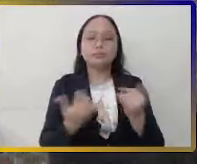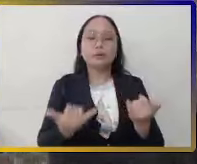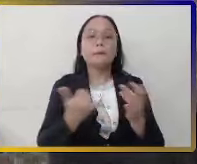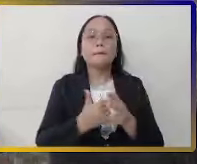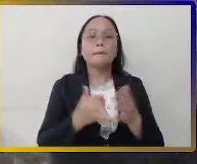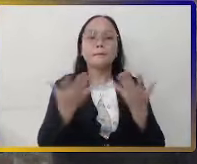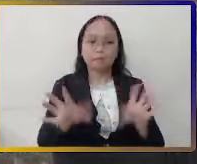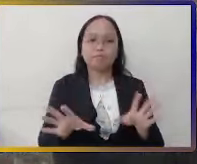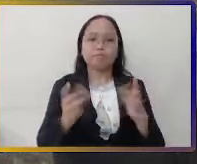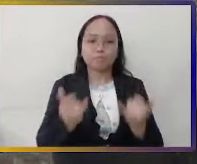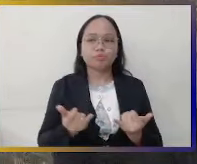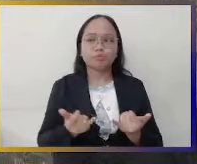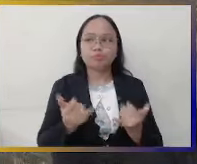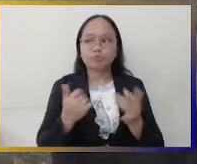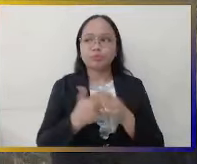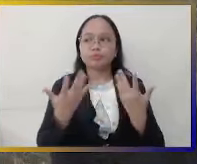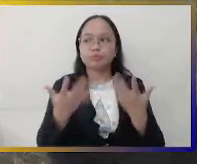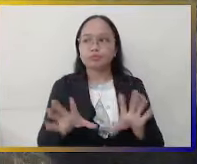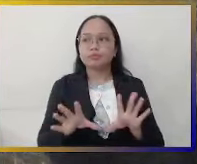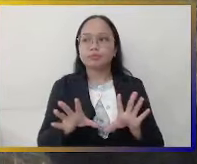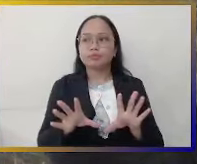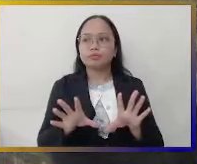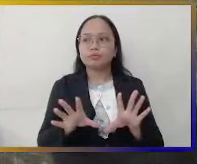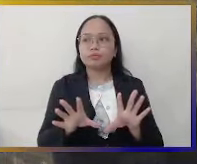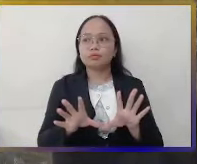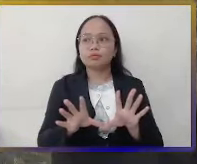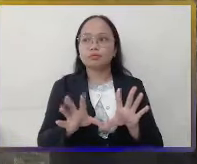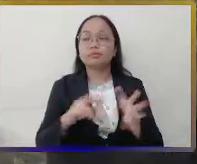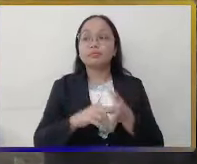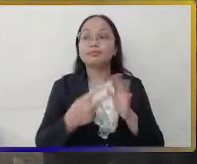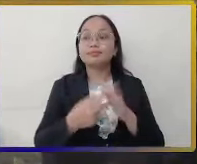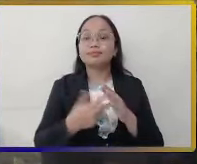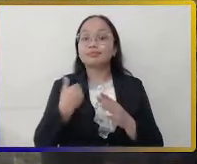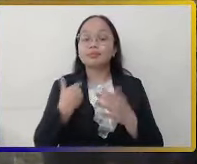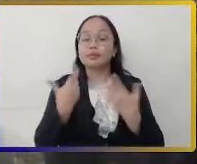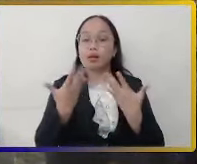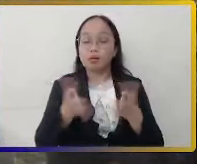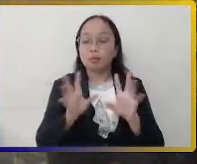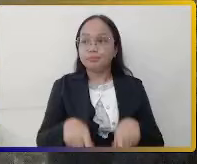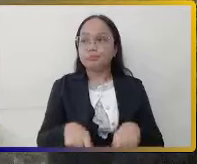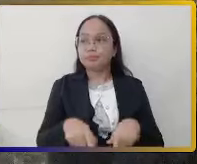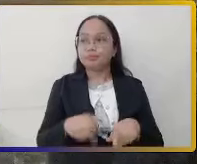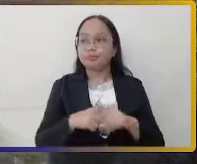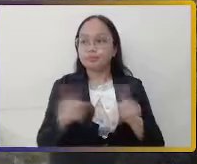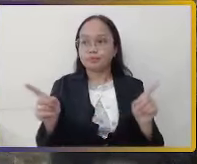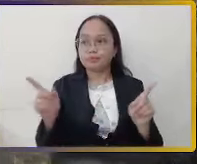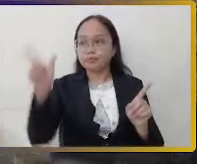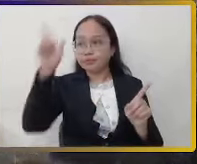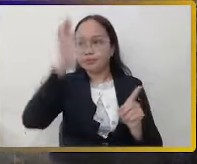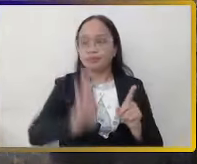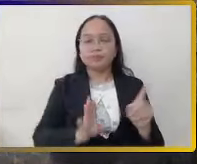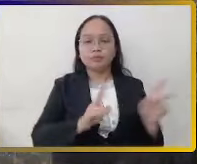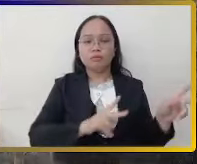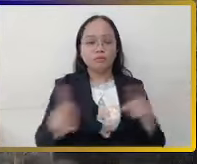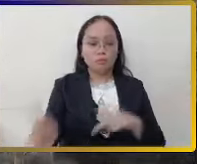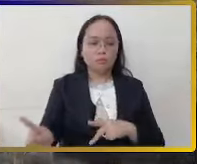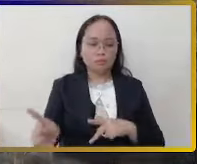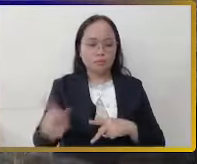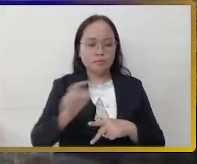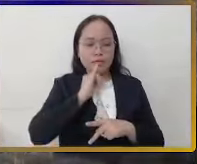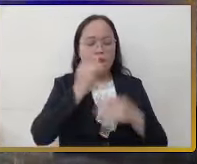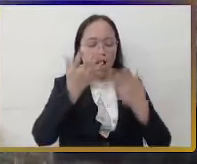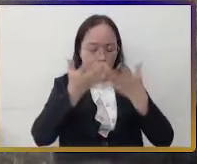na. Alright, tapos na. Hindi pa tapos yung tao, pero yung plano ng Diyos sa kanya ay